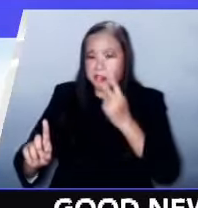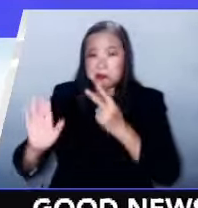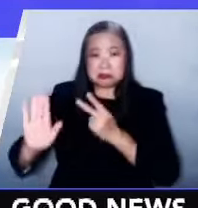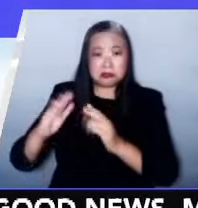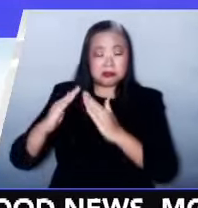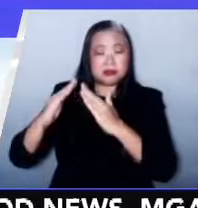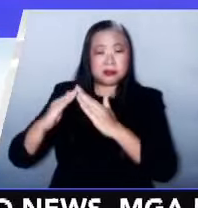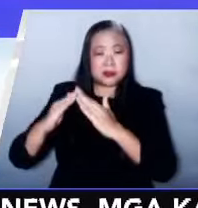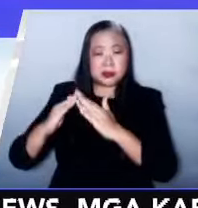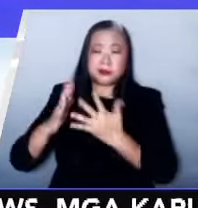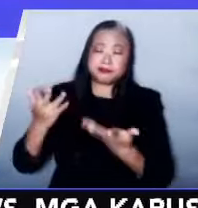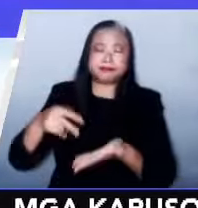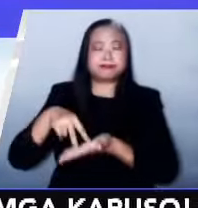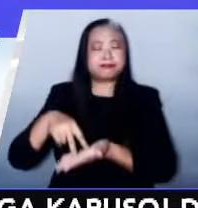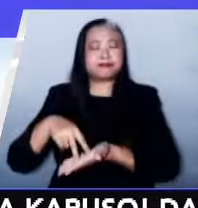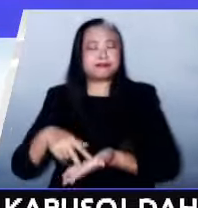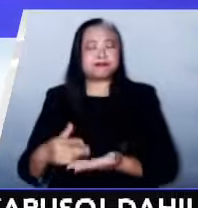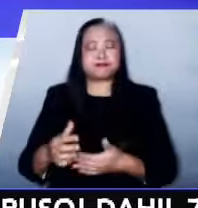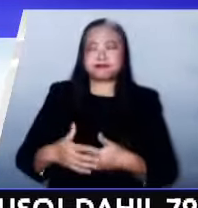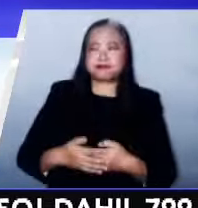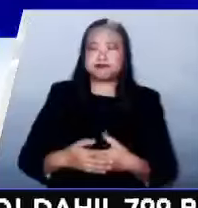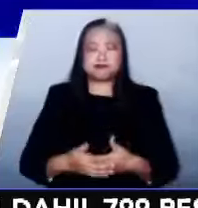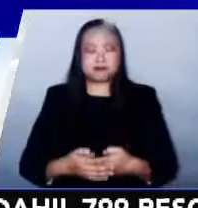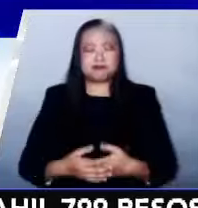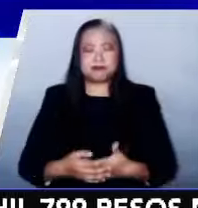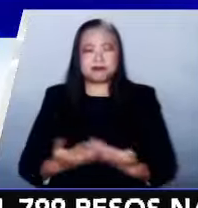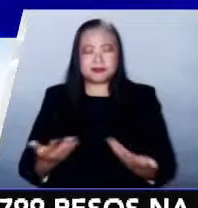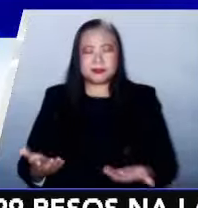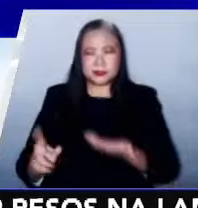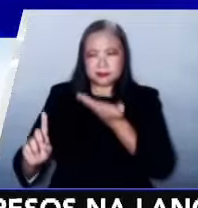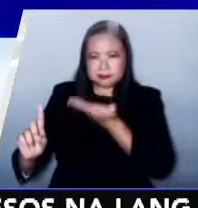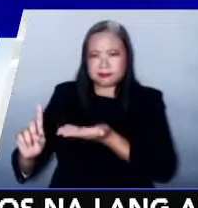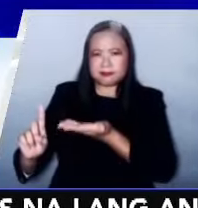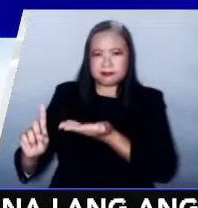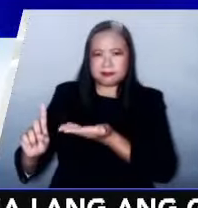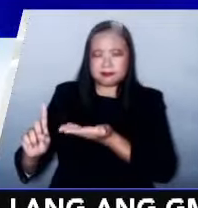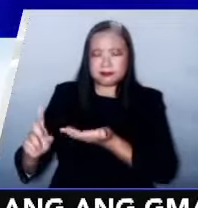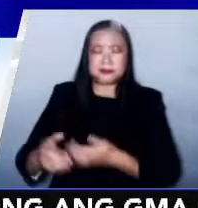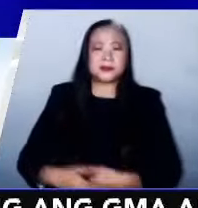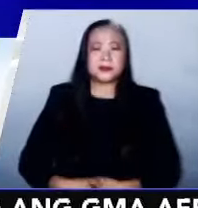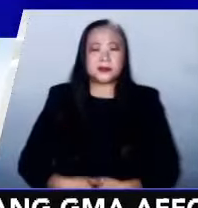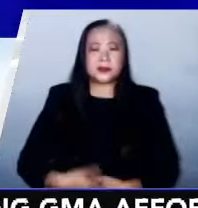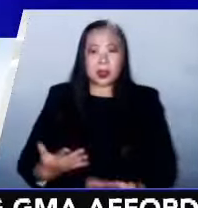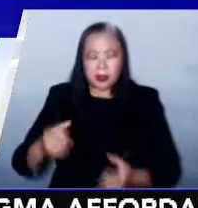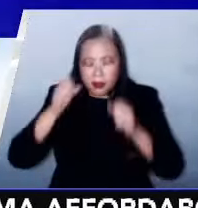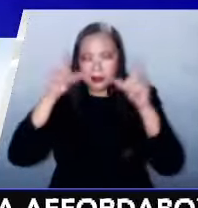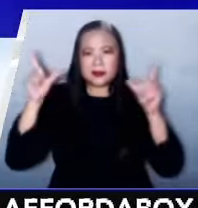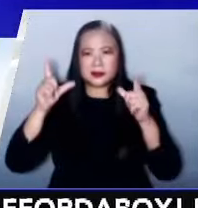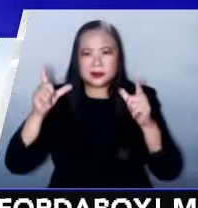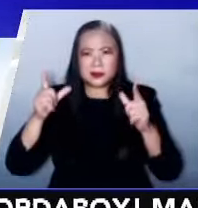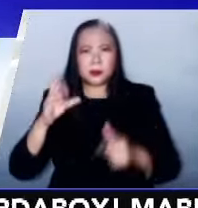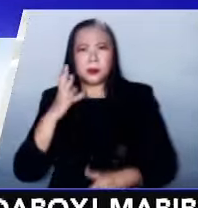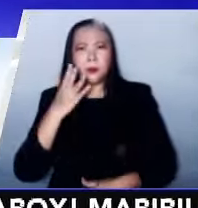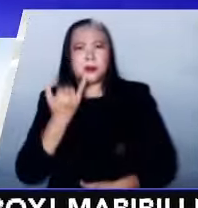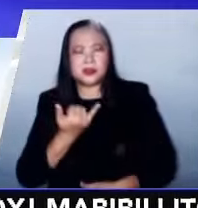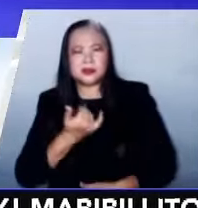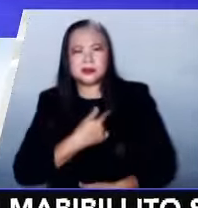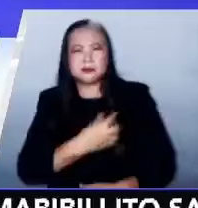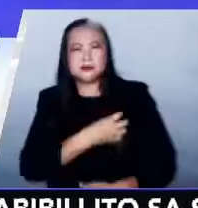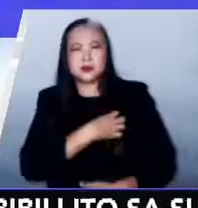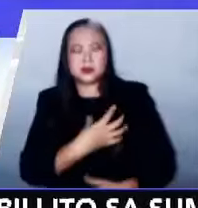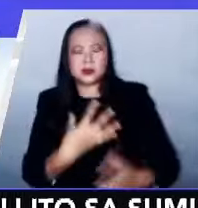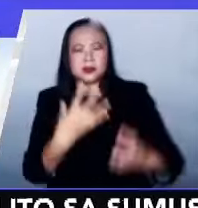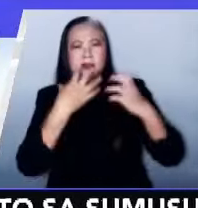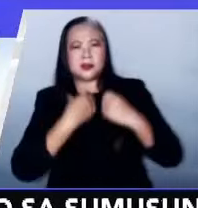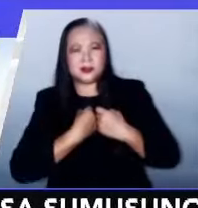nakatambay. So na ma'am siguro element of surprise, nagulat siya na nandun na kami, hindi na siya